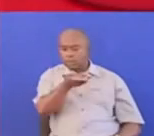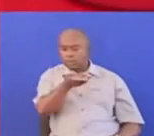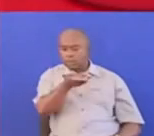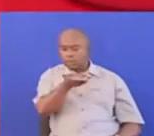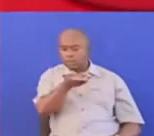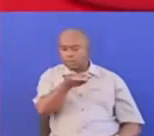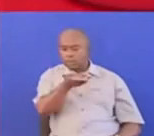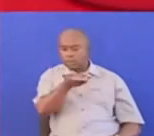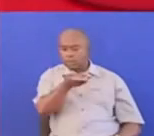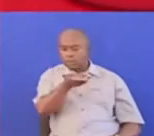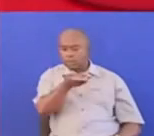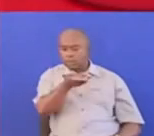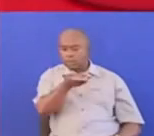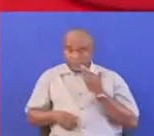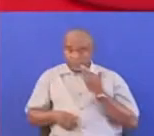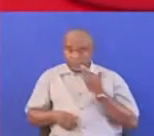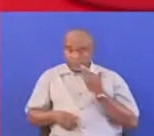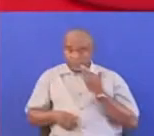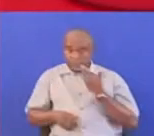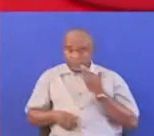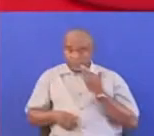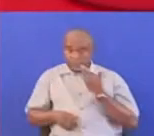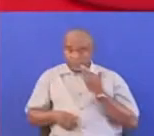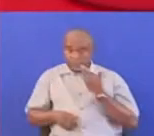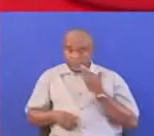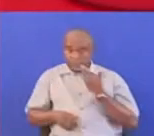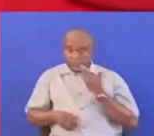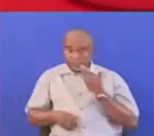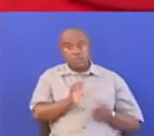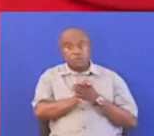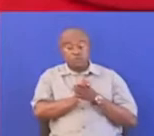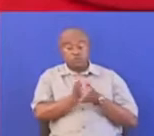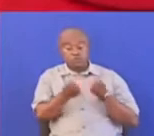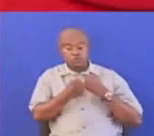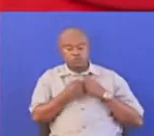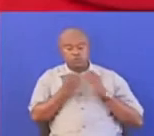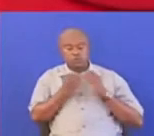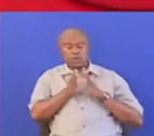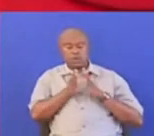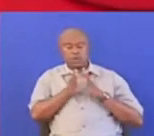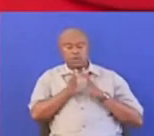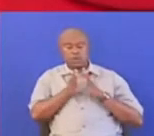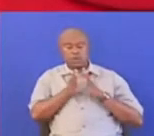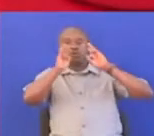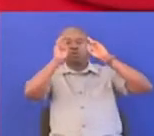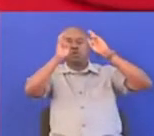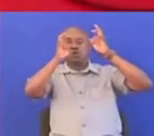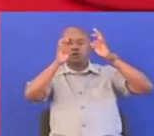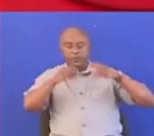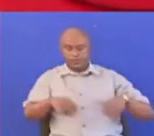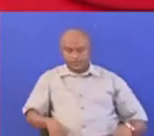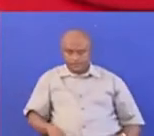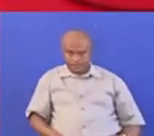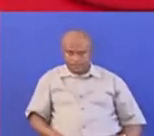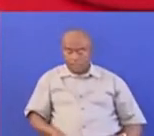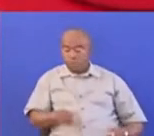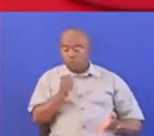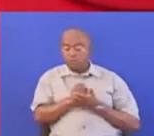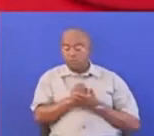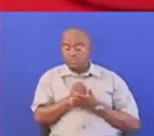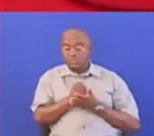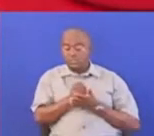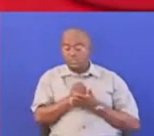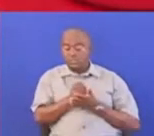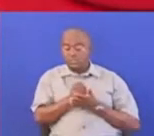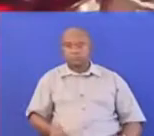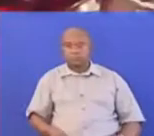Baada ya kusema hayo, Mheshimiwa Spika, nakushukuru sana kwa kunipa nafasi. Ninaunga mkono hoja kwa maazimio yote mawili. Asante